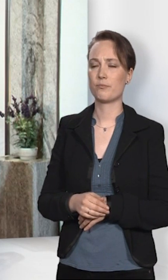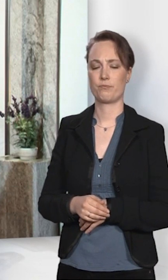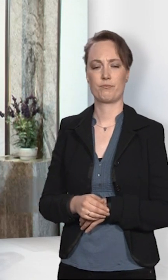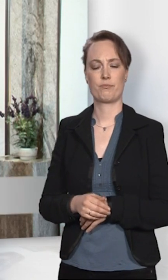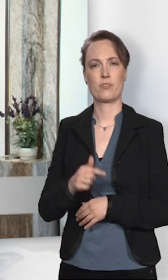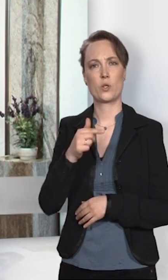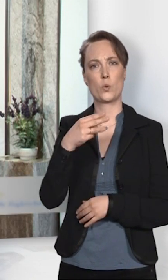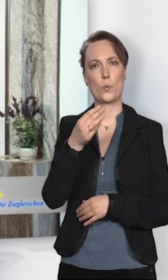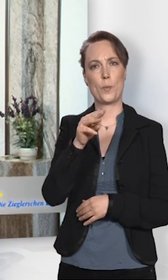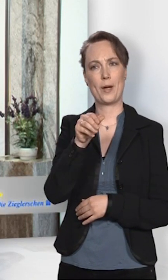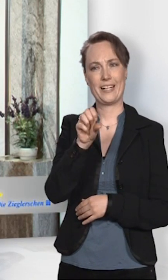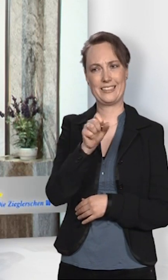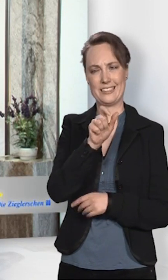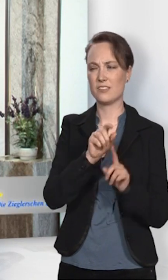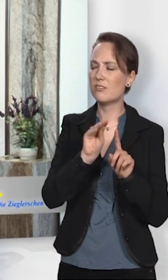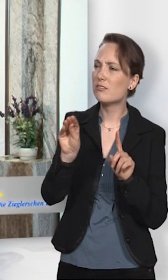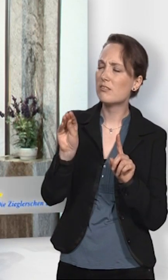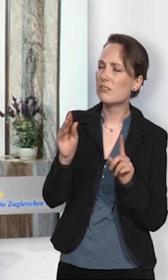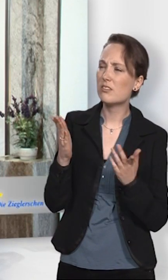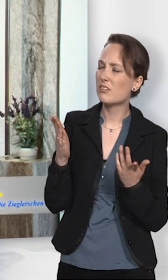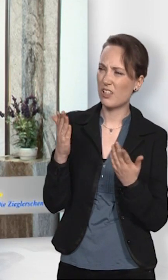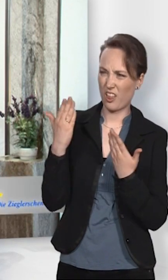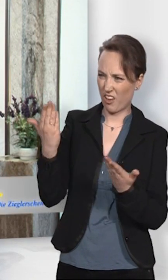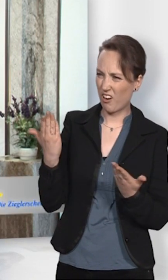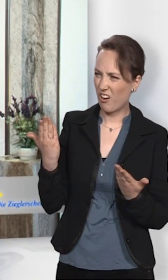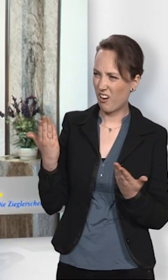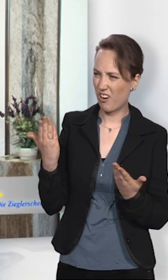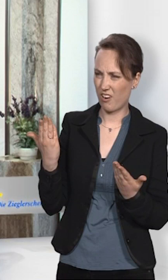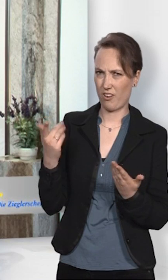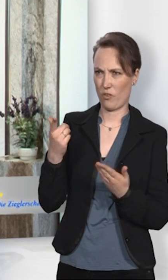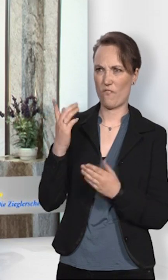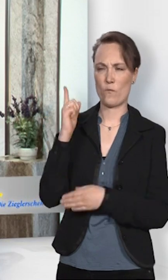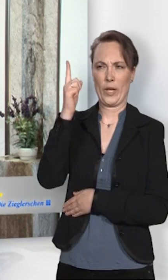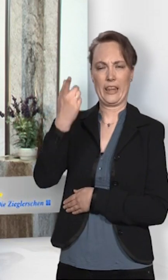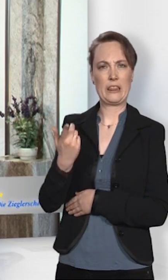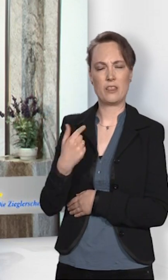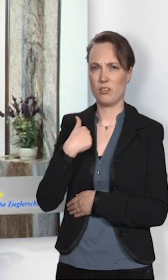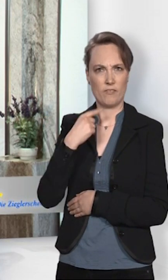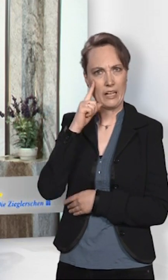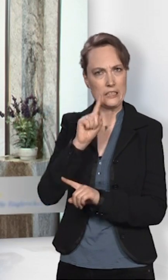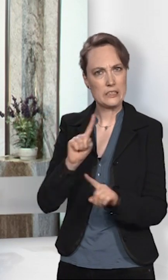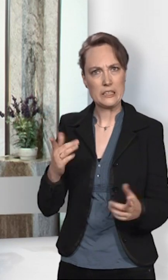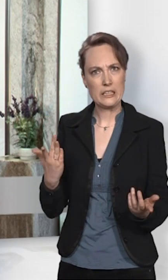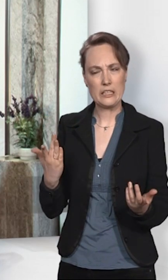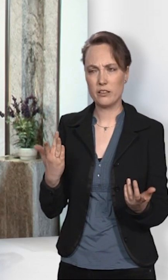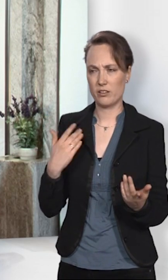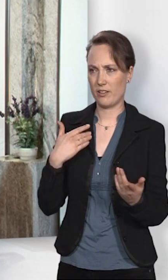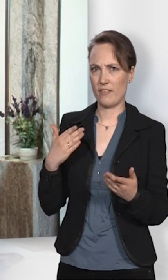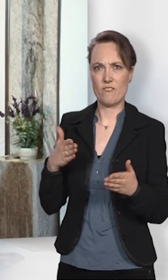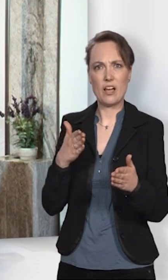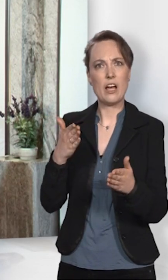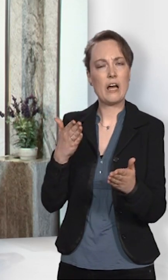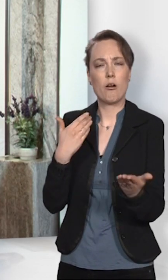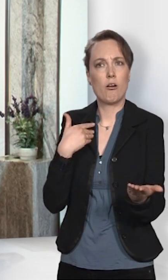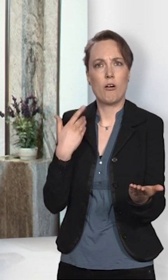Spricht zu ihm Thomas: Herr, wir wissen nicht, wo du hingehst. Wie können wir den Weg wissen?